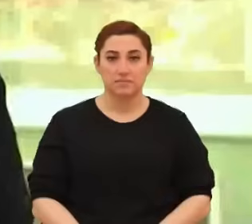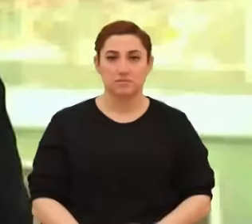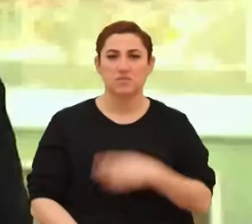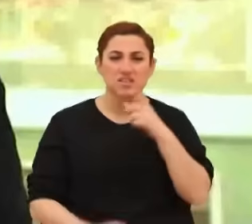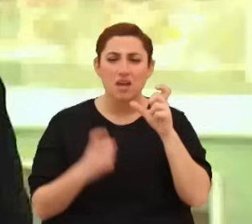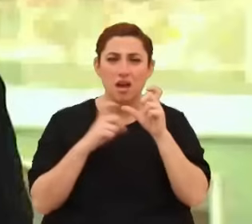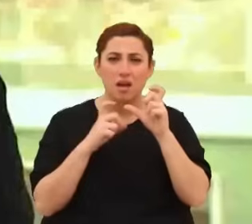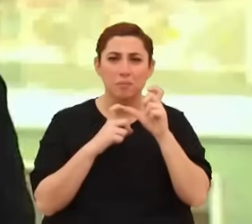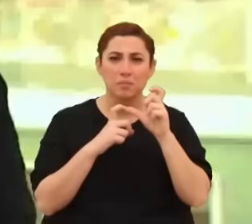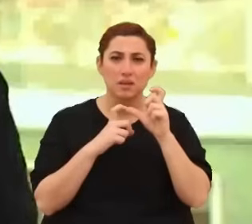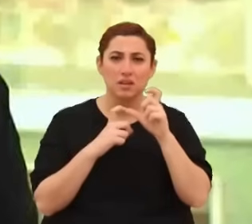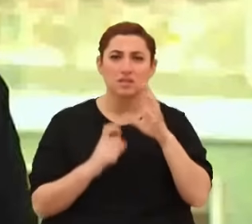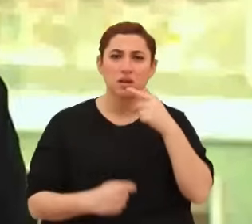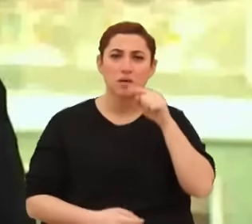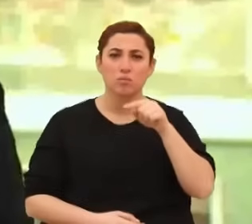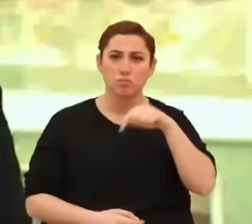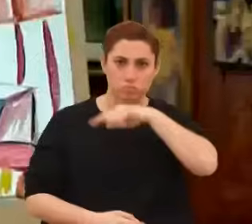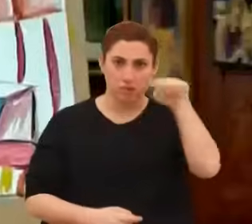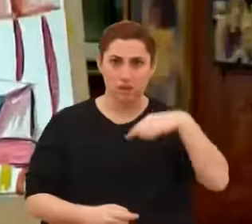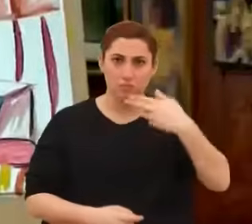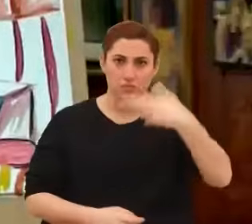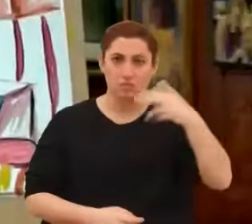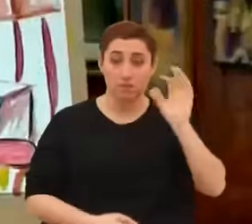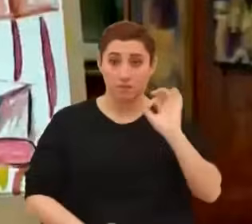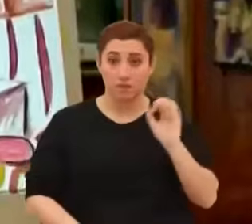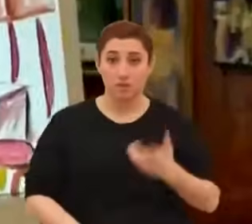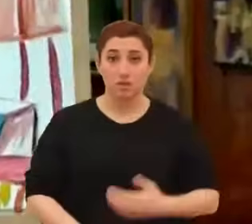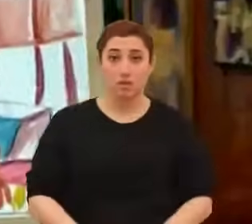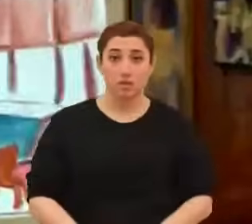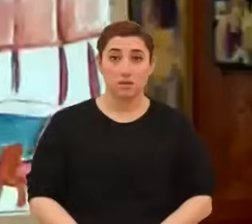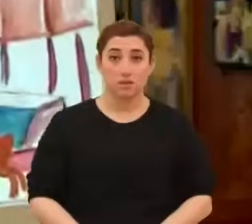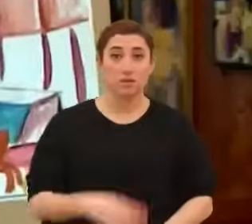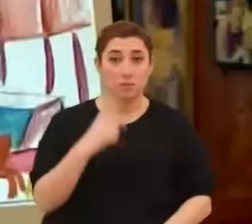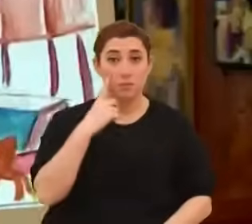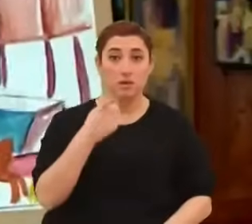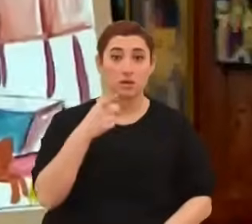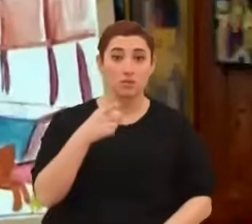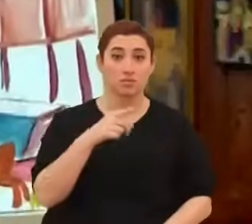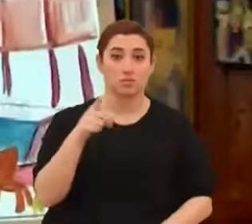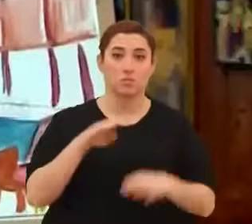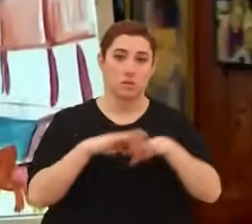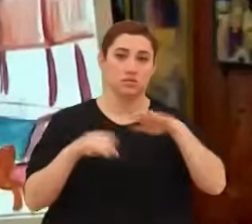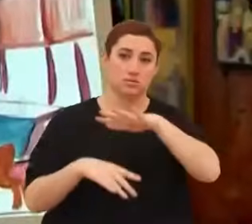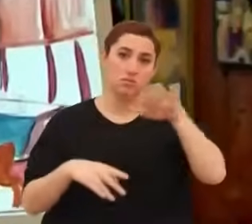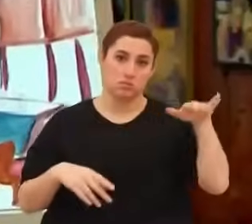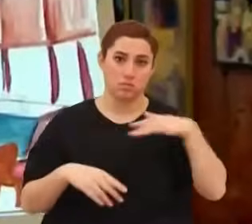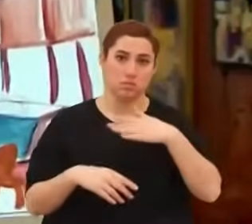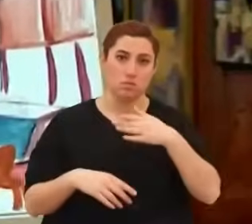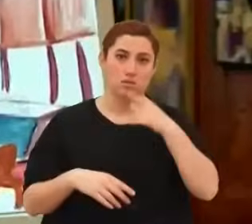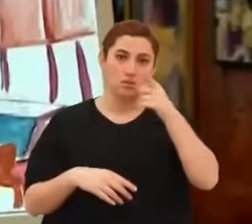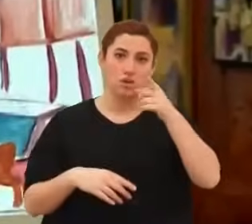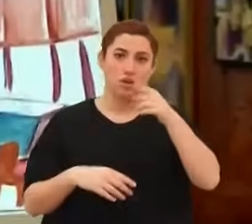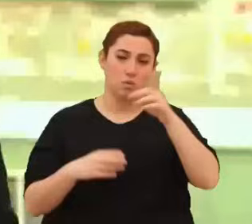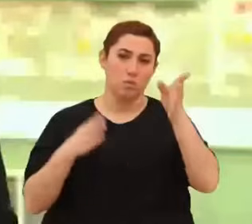Abi, sen burayı mı çizdin ya? Evet. Yani masala var, bir şey